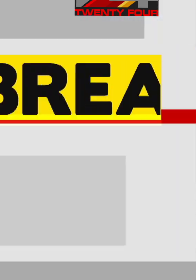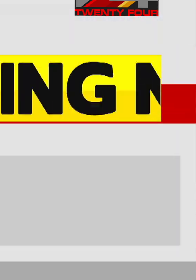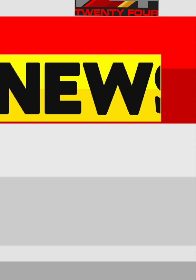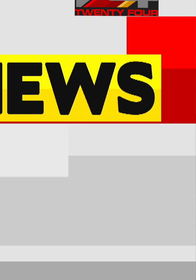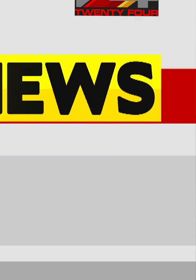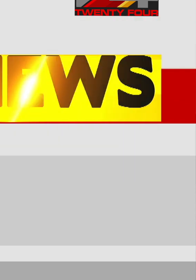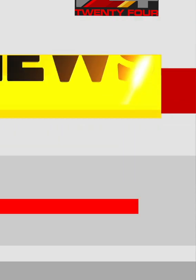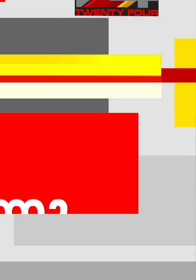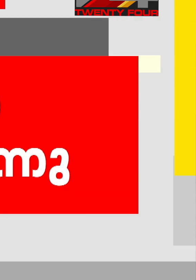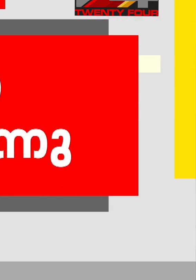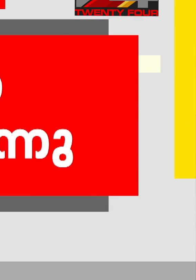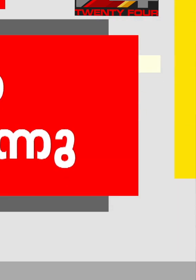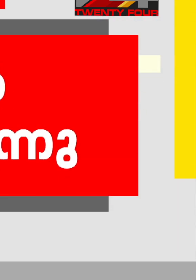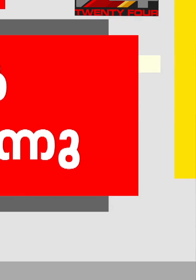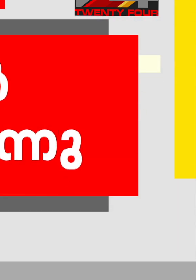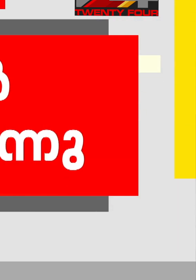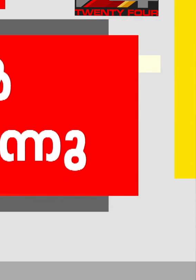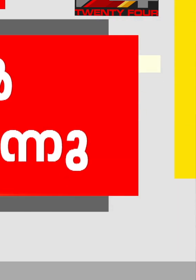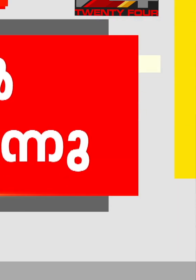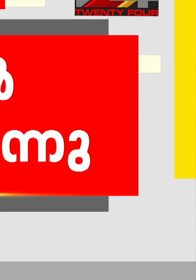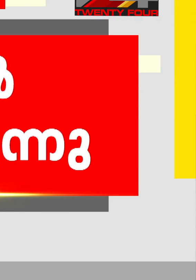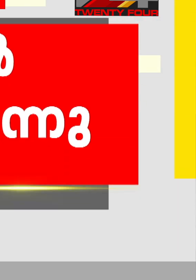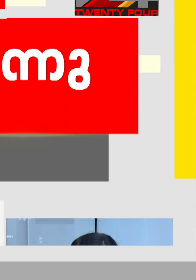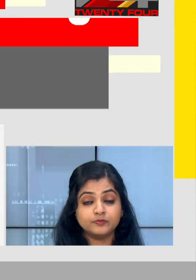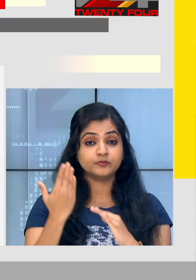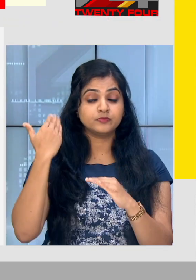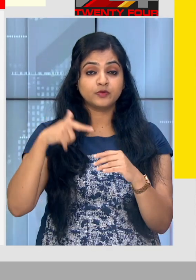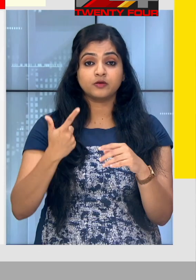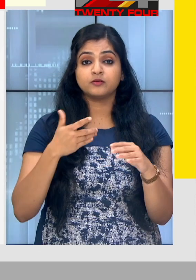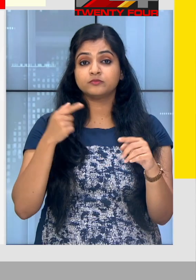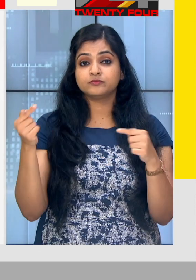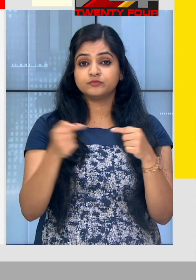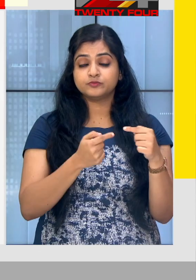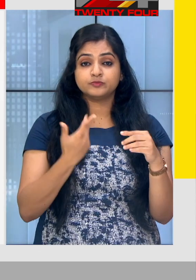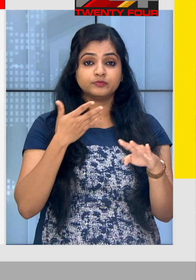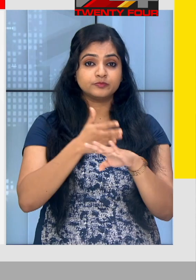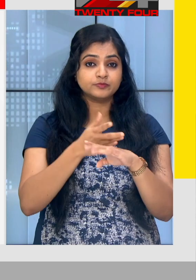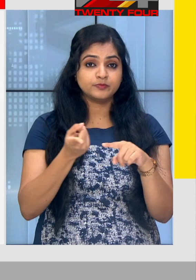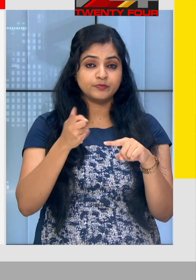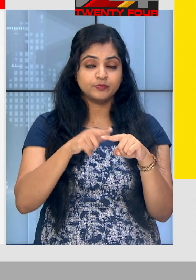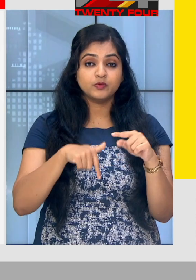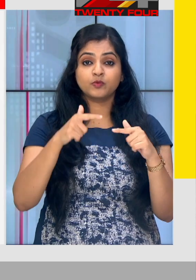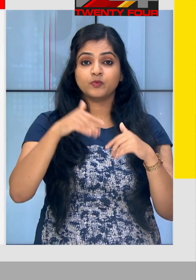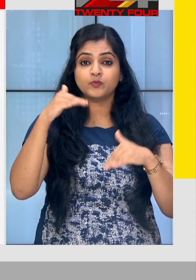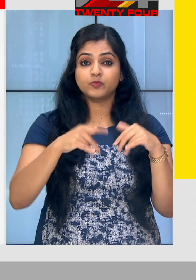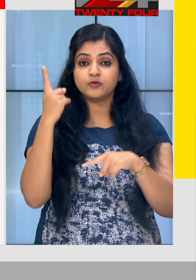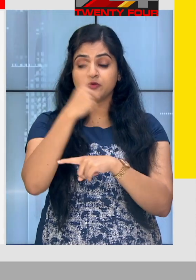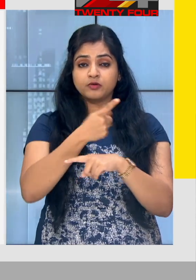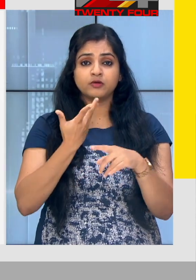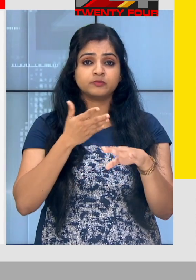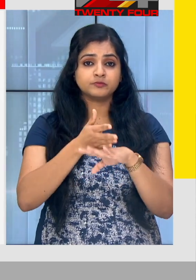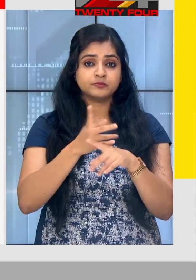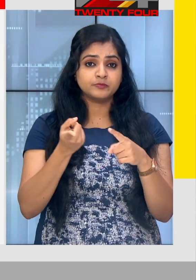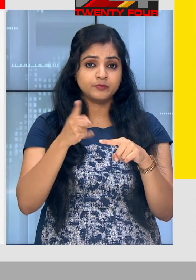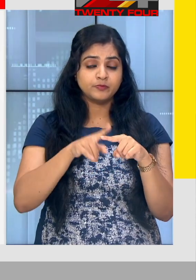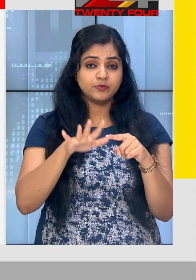വോട്ടെണ്ണലും പൂർത്തിയാകുമെന്നാണ് പ്രതീക്ഷിക്കുന്നത്. നേരത്തെ ഉണ്ടായ അക്രമ സംഭവങ്ങൾ, വോട്ടെടുപ്പ് ദിവസം അടക്കമുണ്ടായ അക്രമ സംഭവങ്ങൾ പരിഗണിക്കുമ്പോൾ